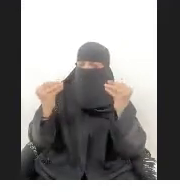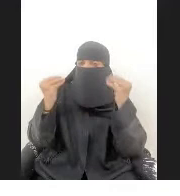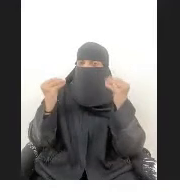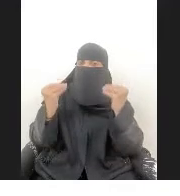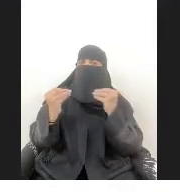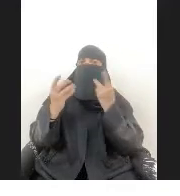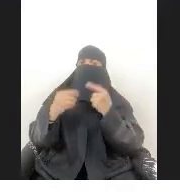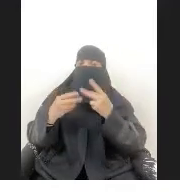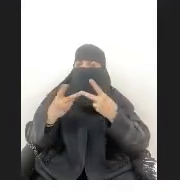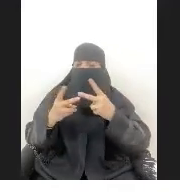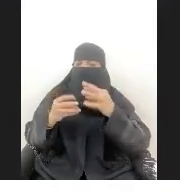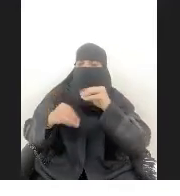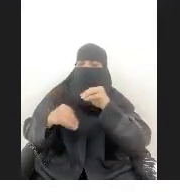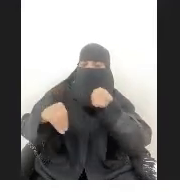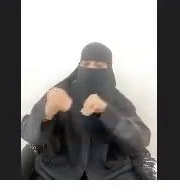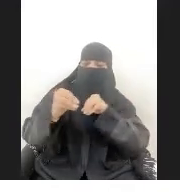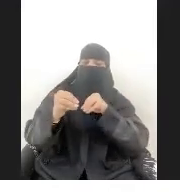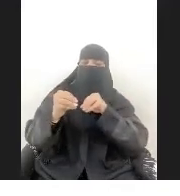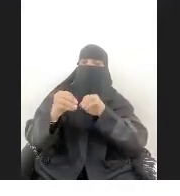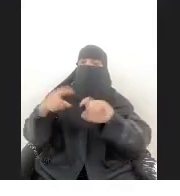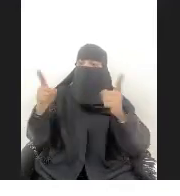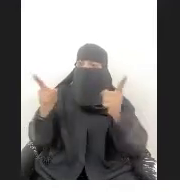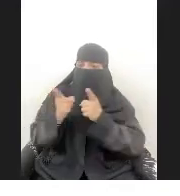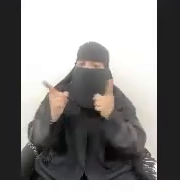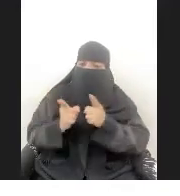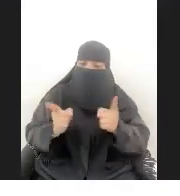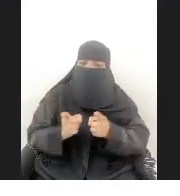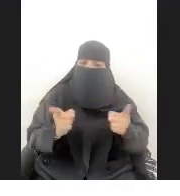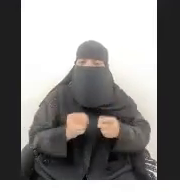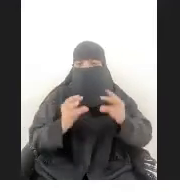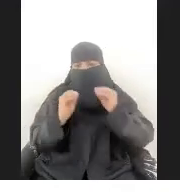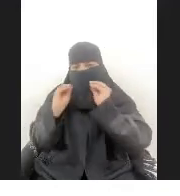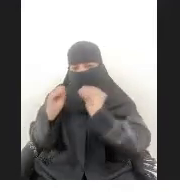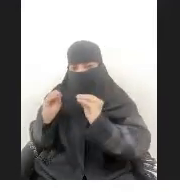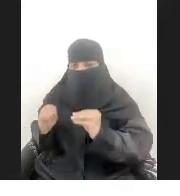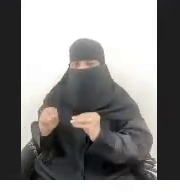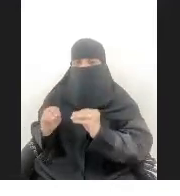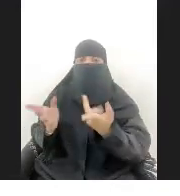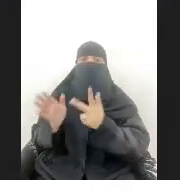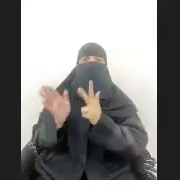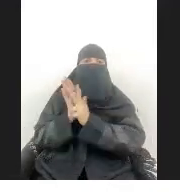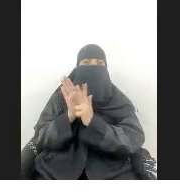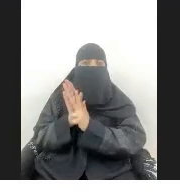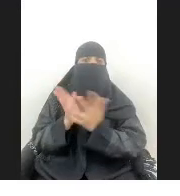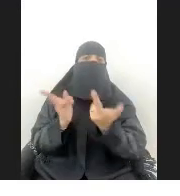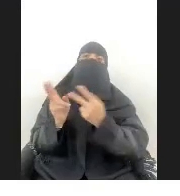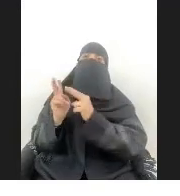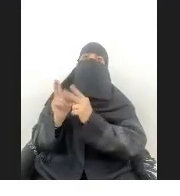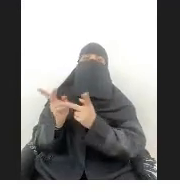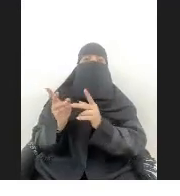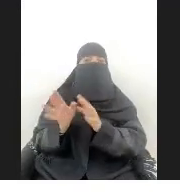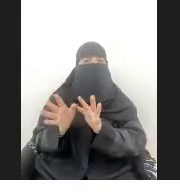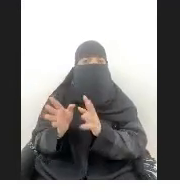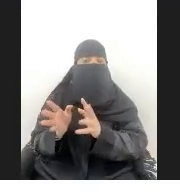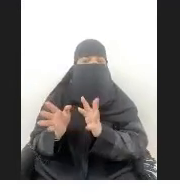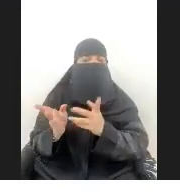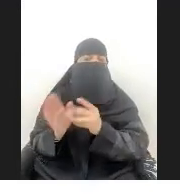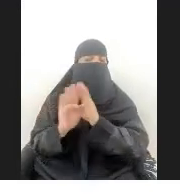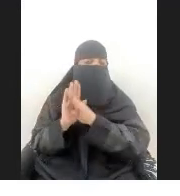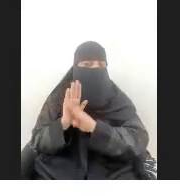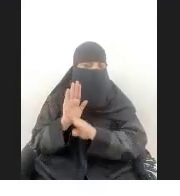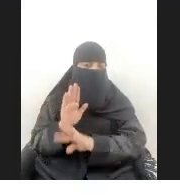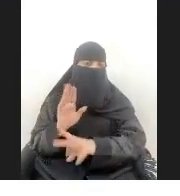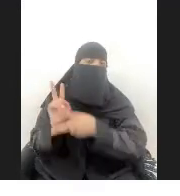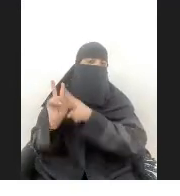محتواها، وبالتالي نقدمها للمتعلم عن طريق التطبيقات المختلفة. ومعظمنا تقريبا الآن يعني ما شاء الله